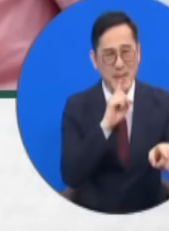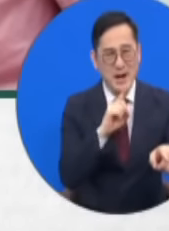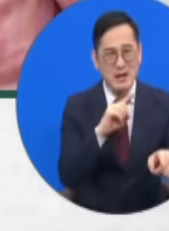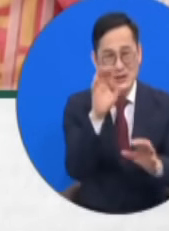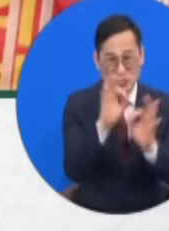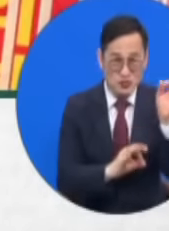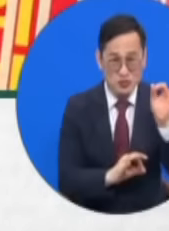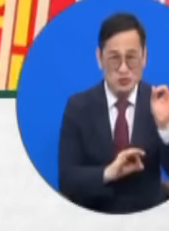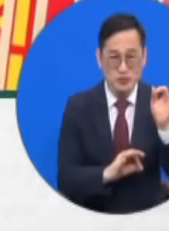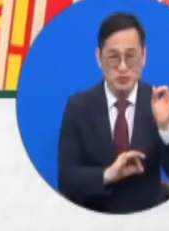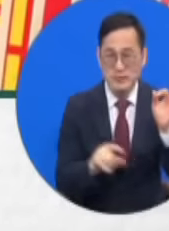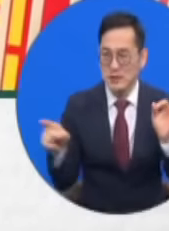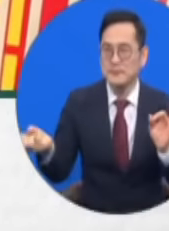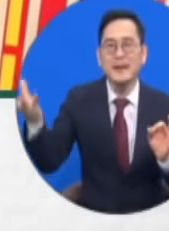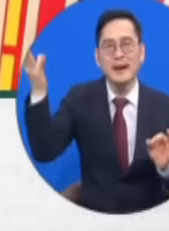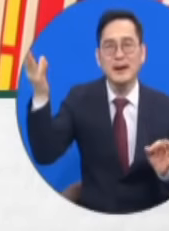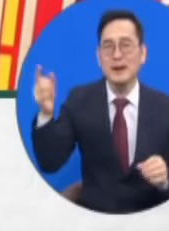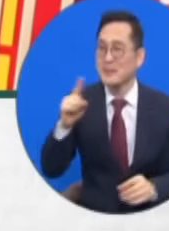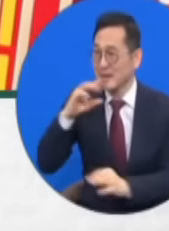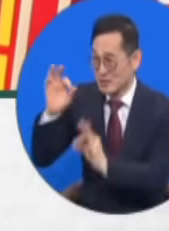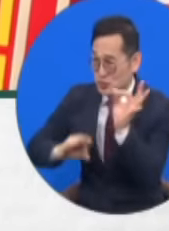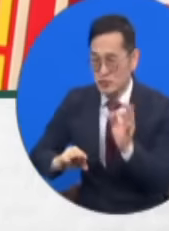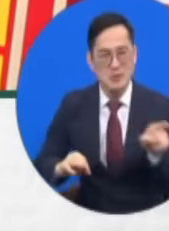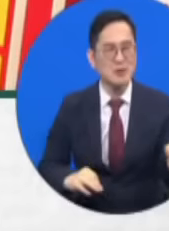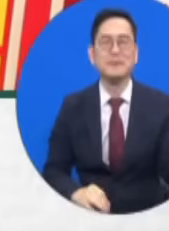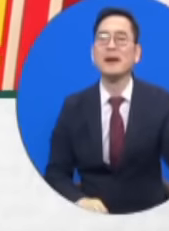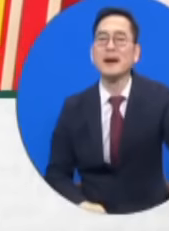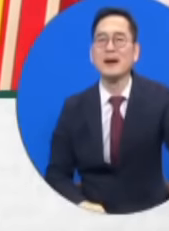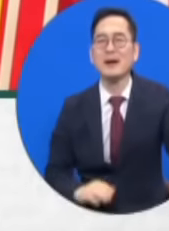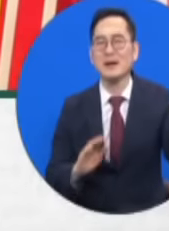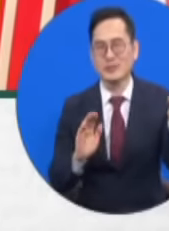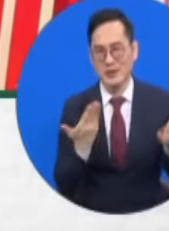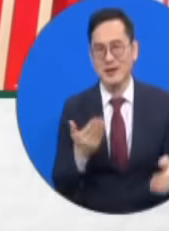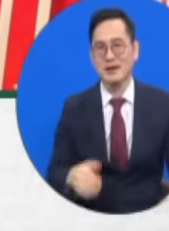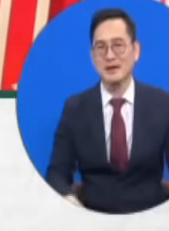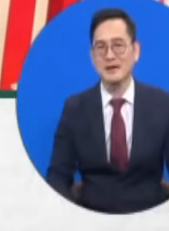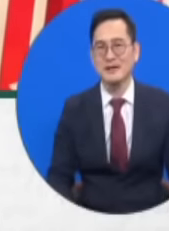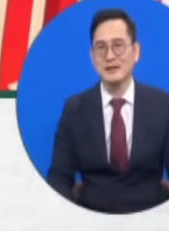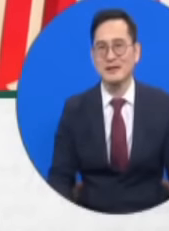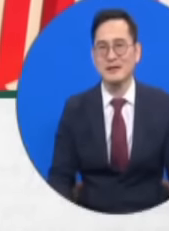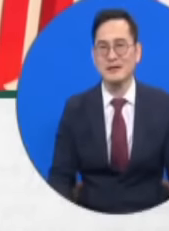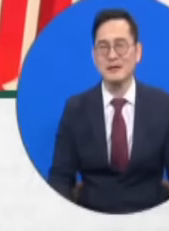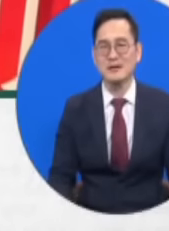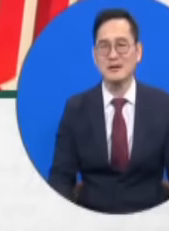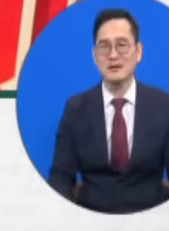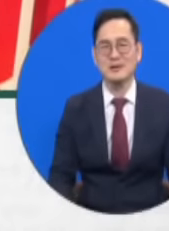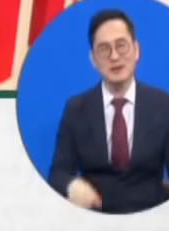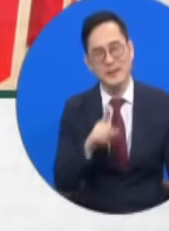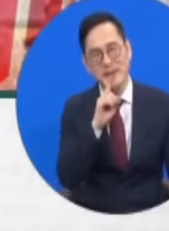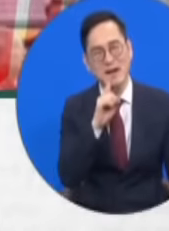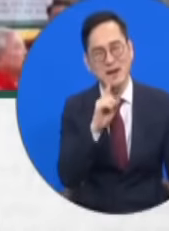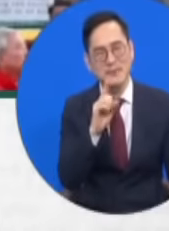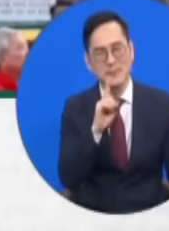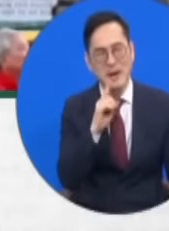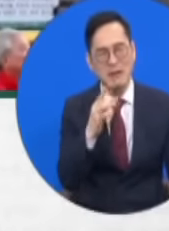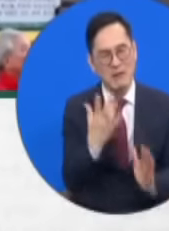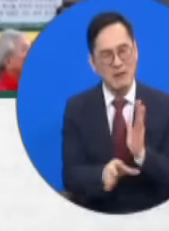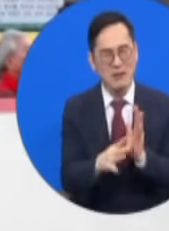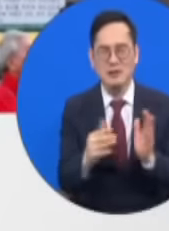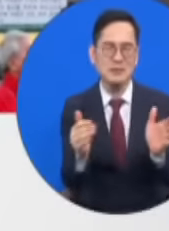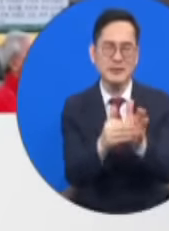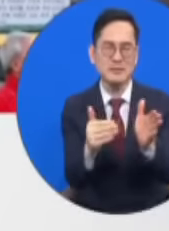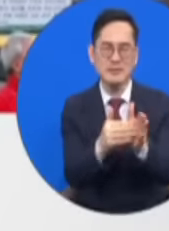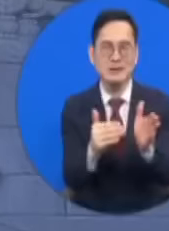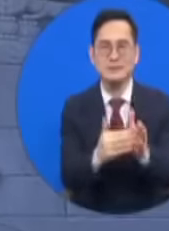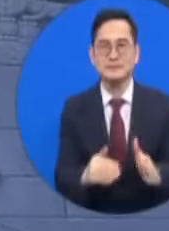수 있도록 도와주는 아주 적대적이 아니라 적을 도와주는 그런 행위죠. 예. 그런가 하면